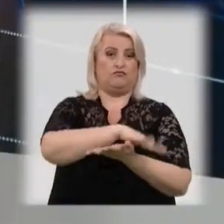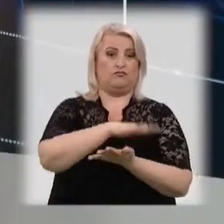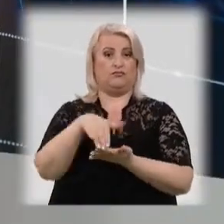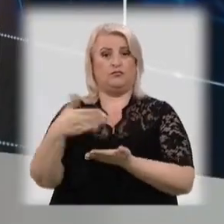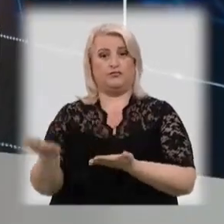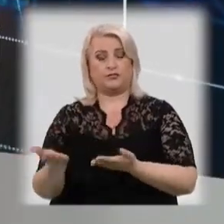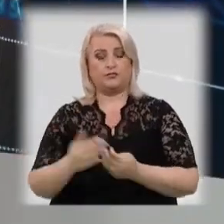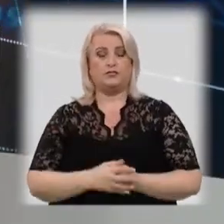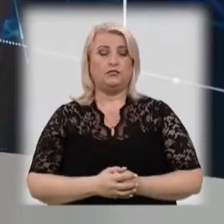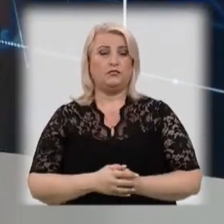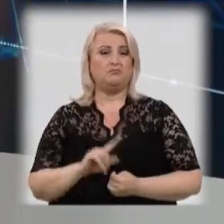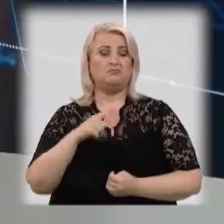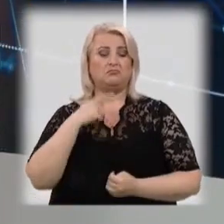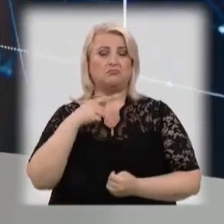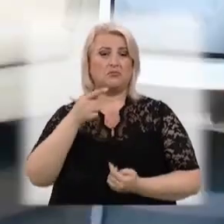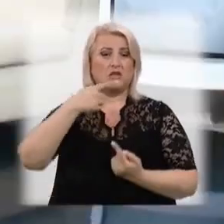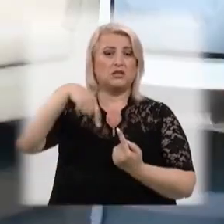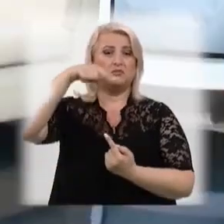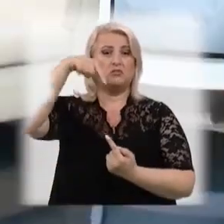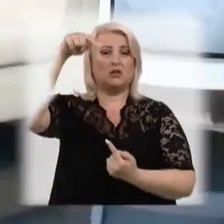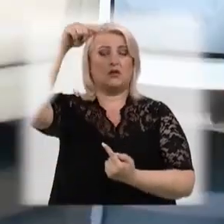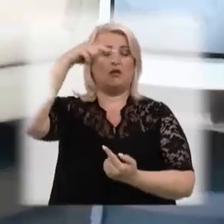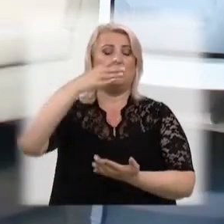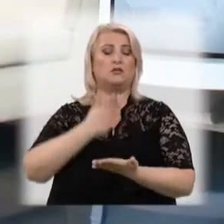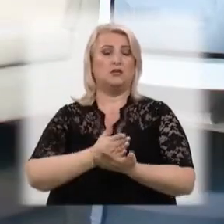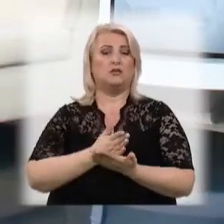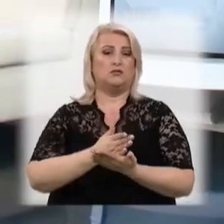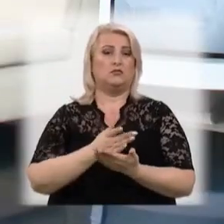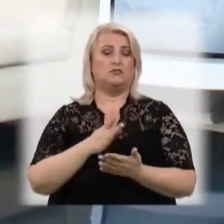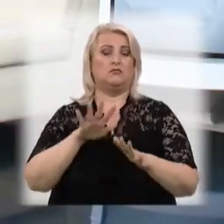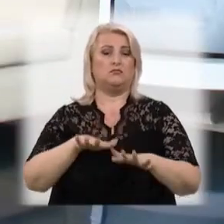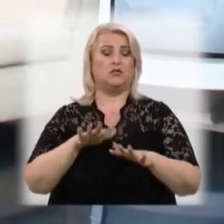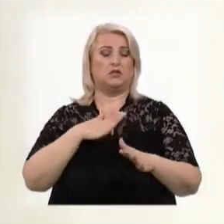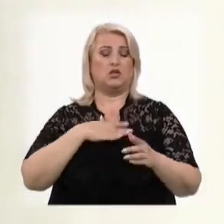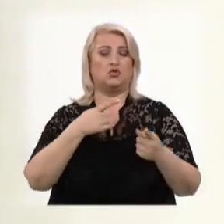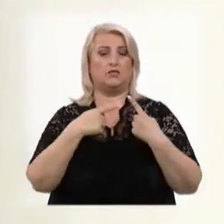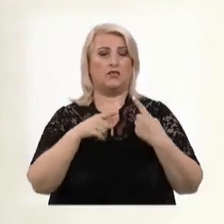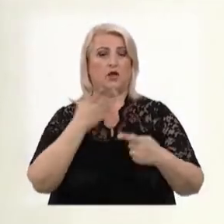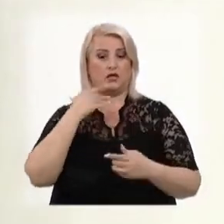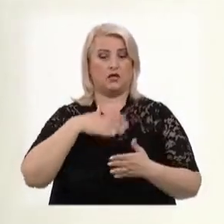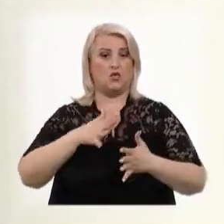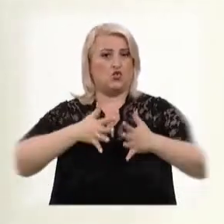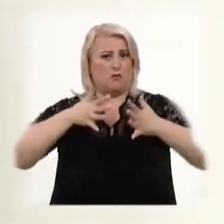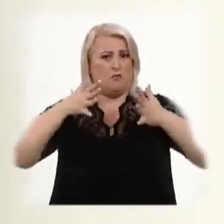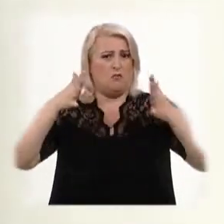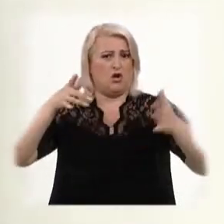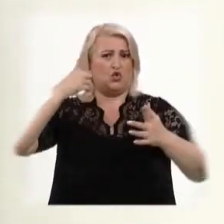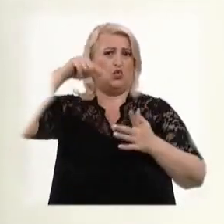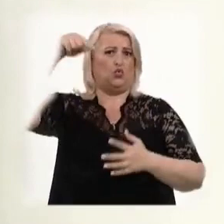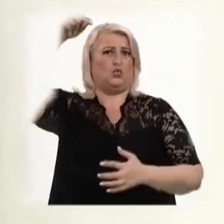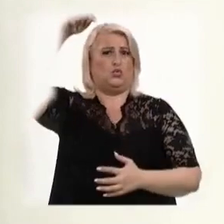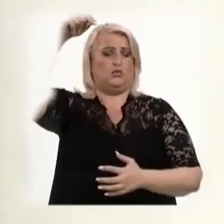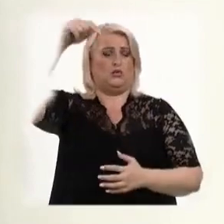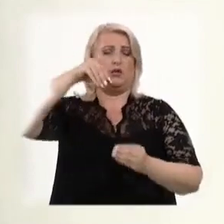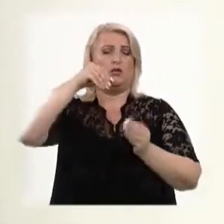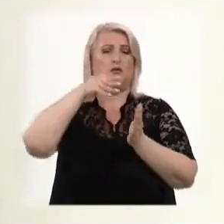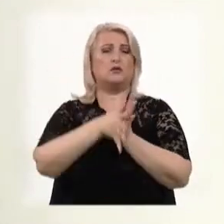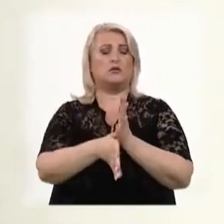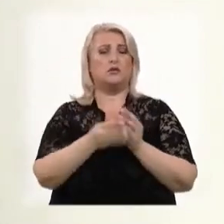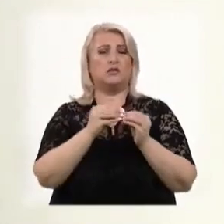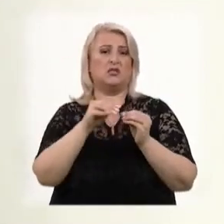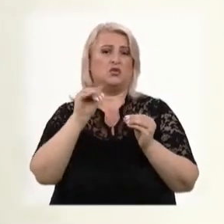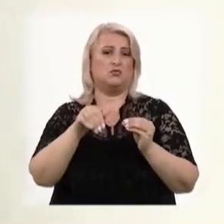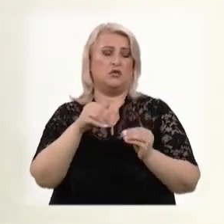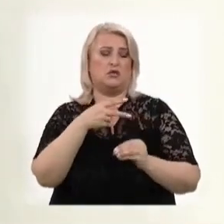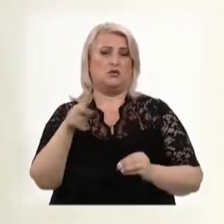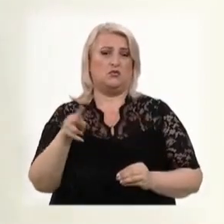tot De ce spuneam că pe spirala își are locul în discuția noastră Adică când tu ești mare și tu Chio de 10.000 de euro la de